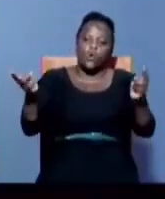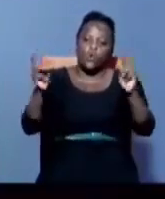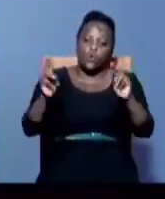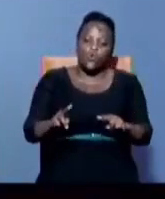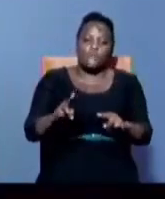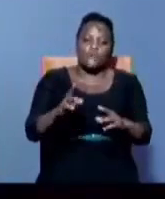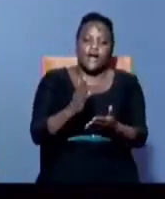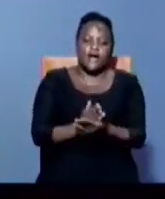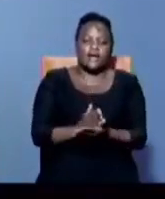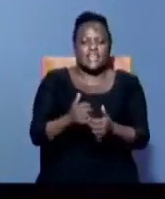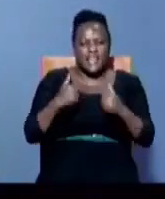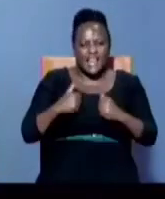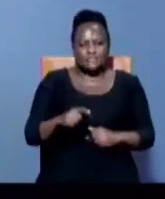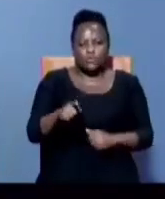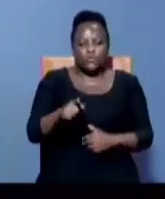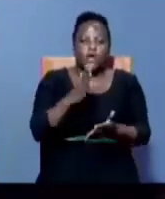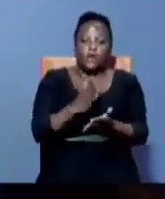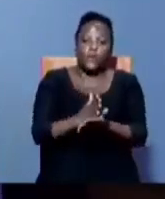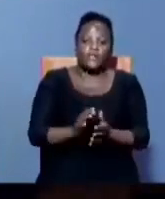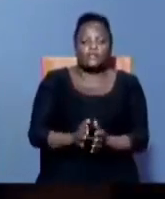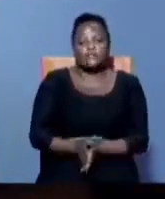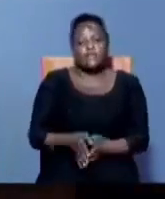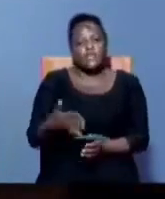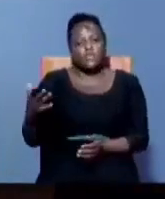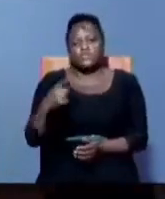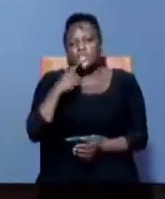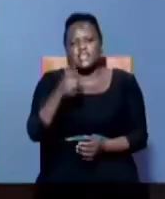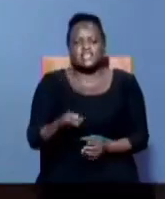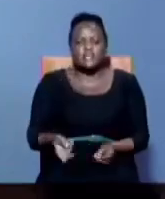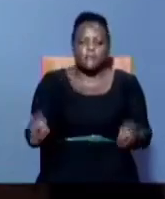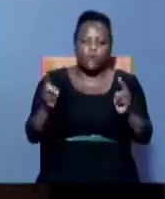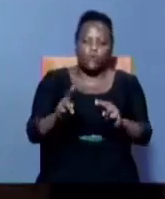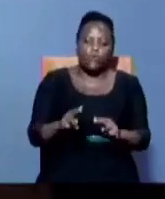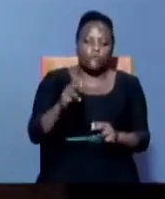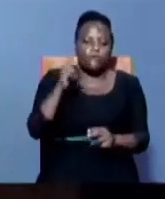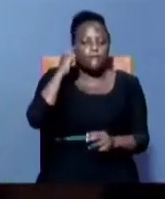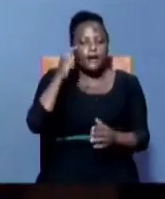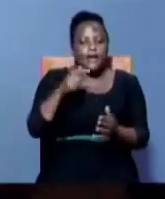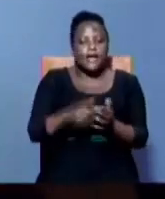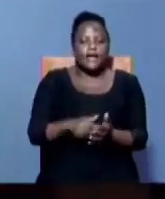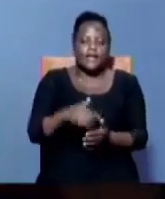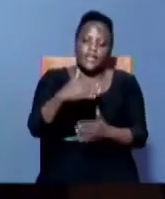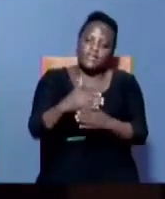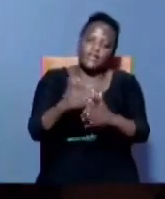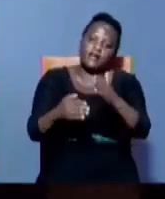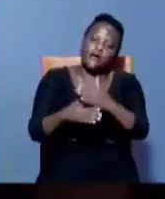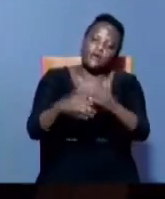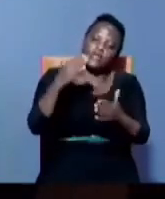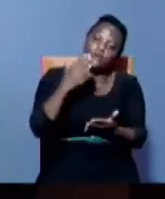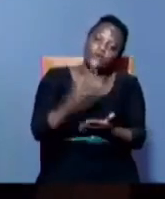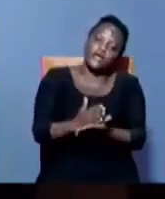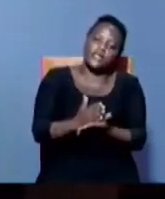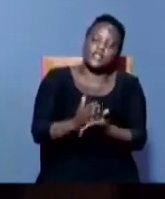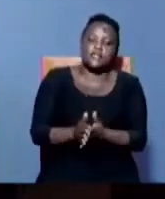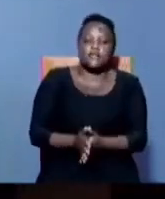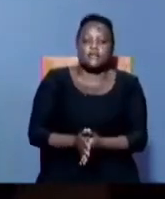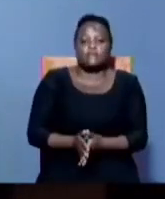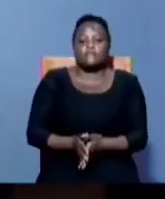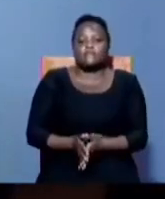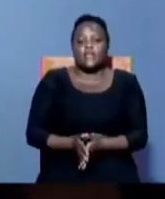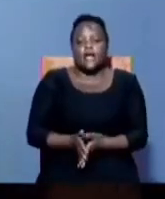kuna kweli. Yeyote anayetamka hukumu, maana yake amejenga kwenye kweli. Na akishajenga kwenye